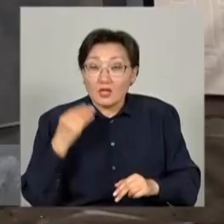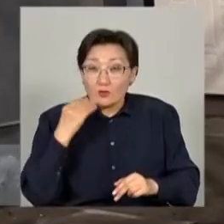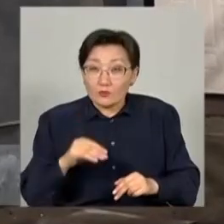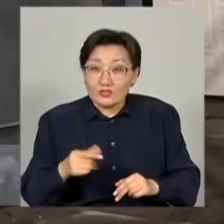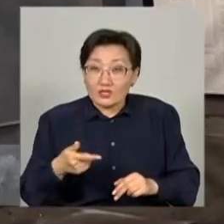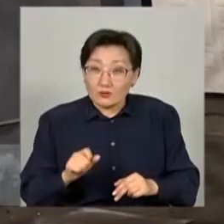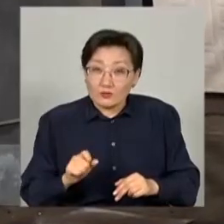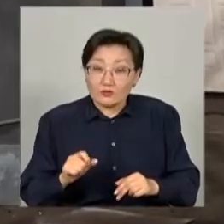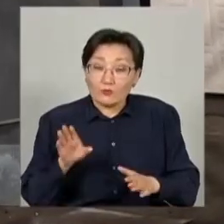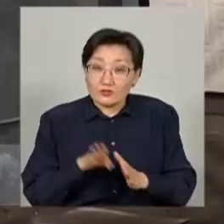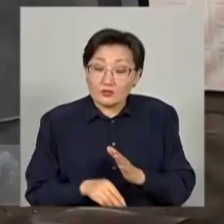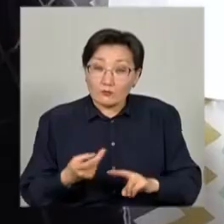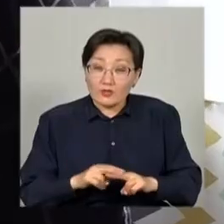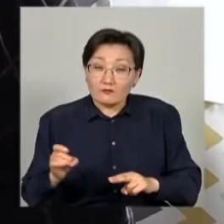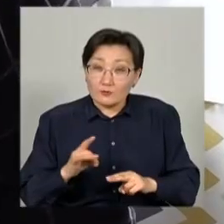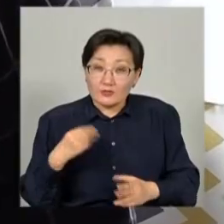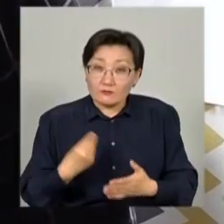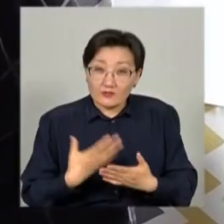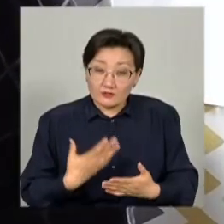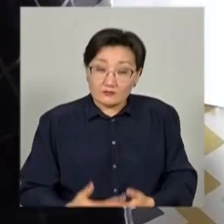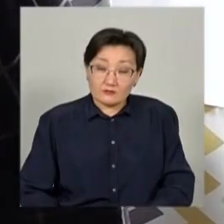стало хуже, поэтому и его объем вырос.